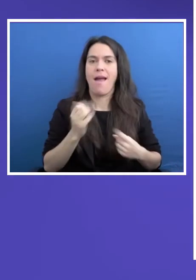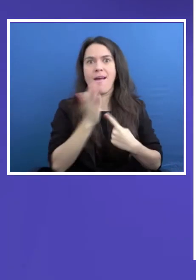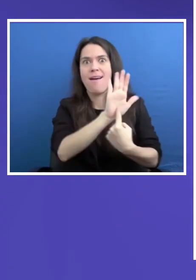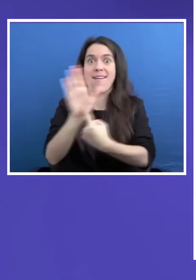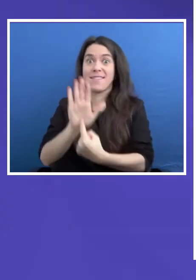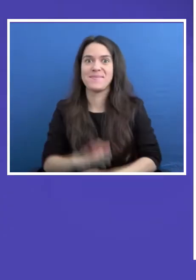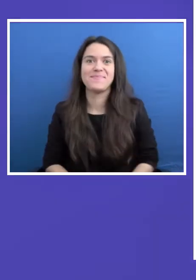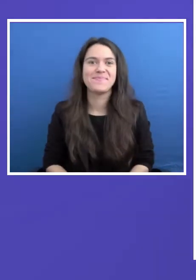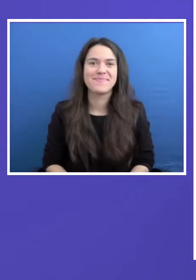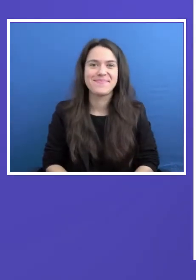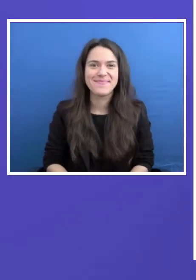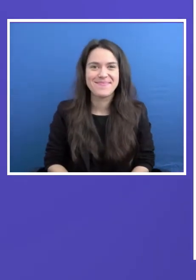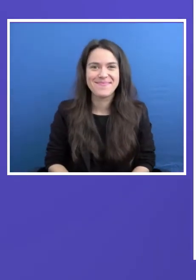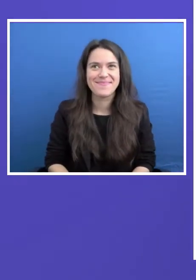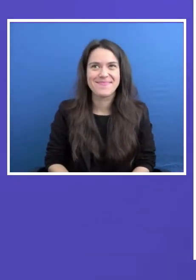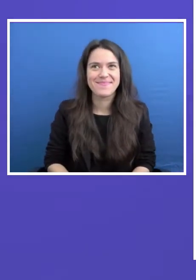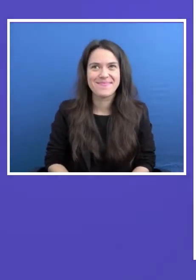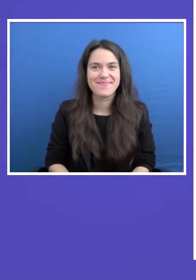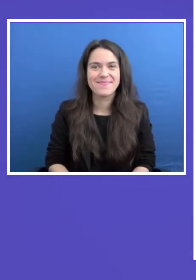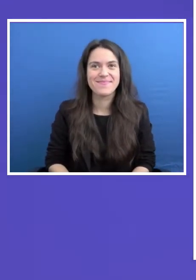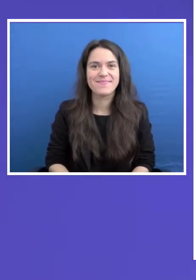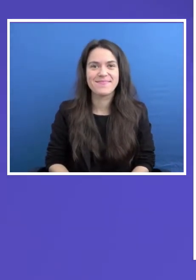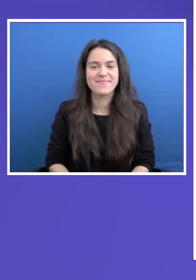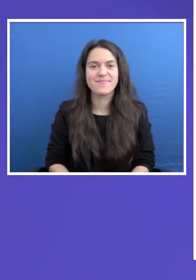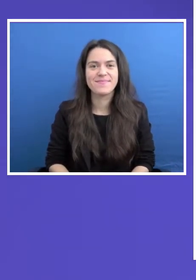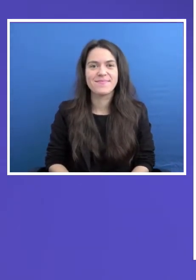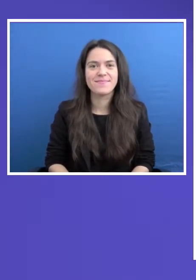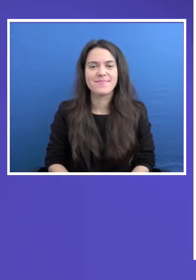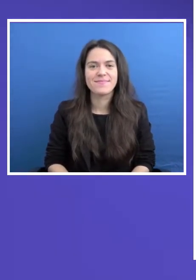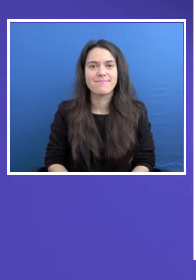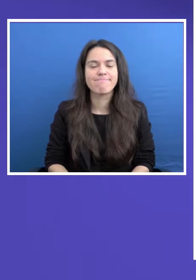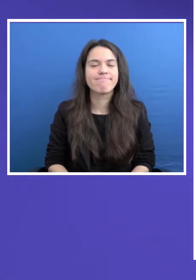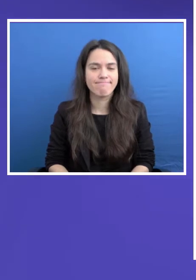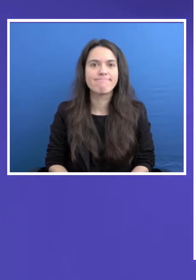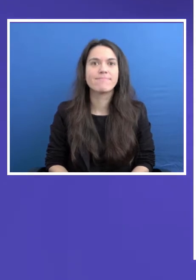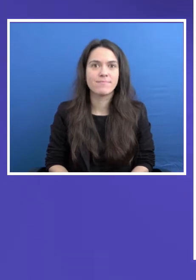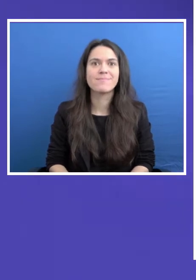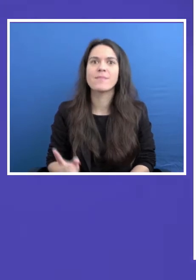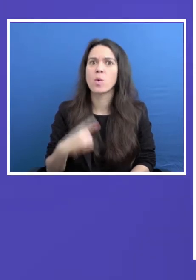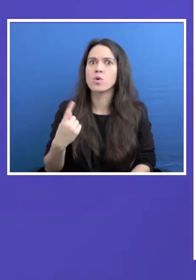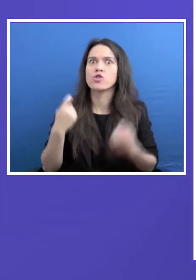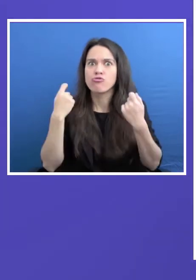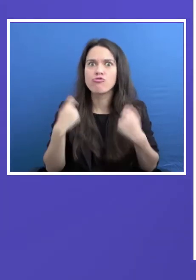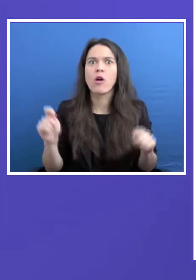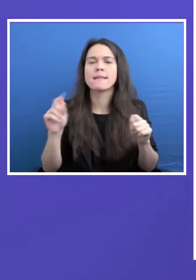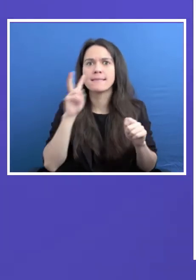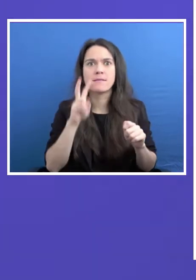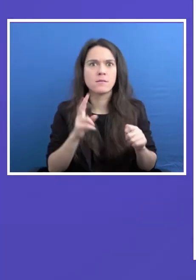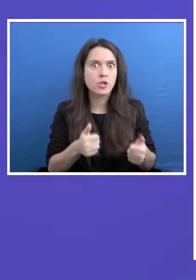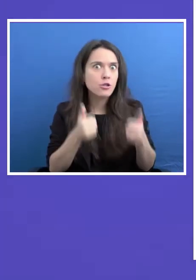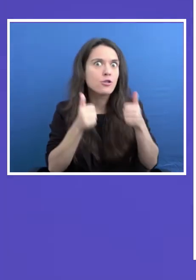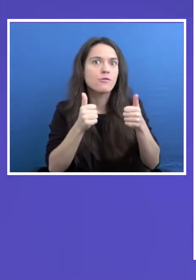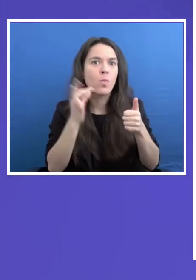الضوء على السيدات العظيمات. يعني دايما مصر عندنا رئيس الجمهوريه، دايما الرئيس عبد الفتاح السيسي يقول على